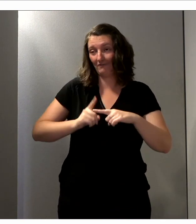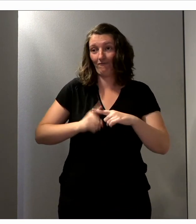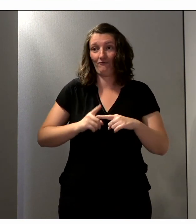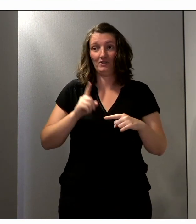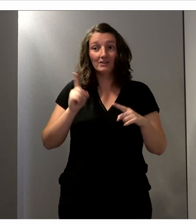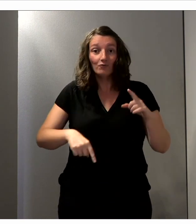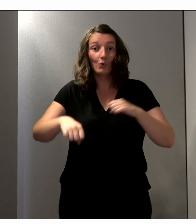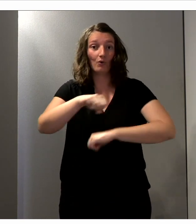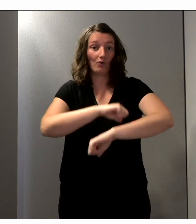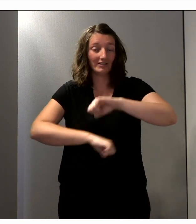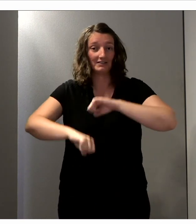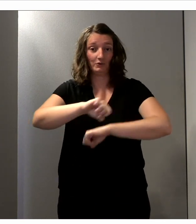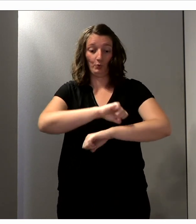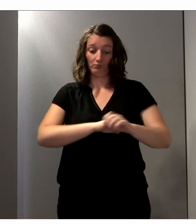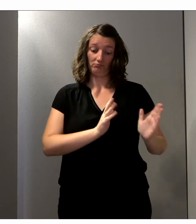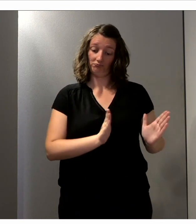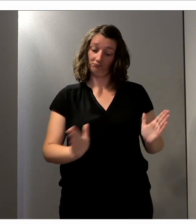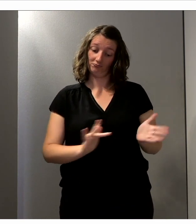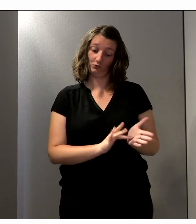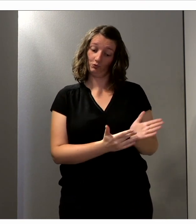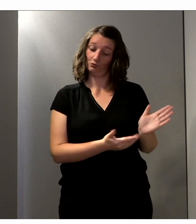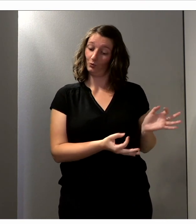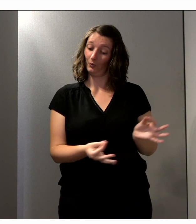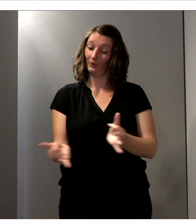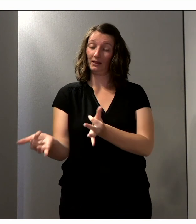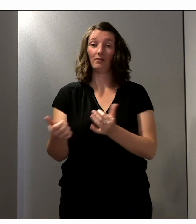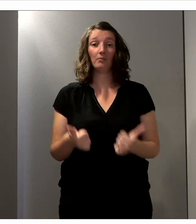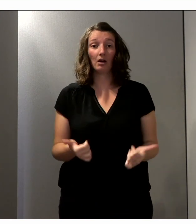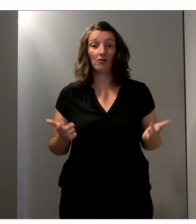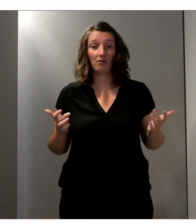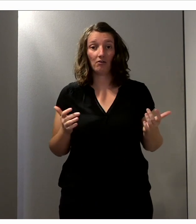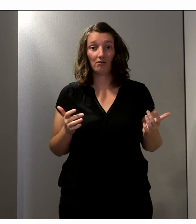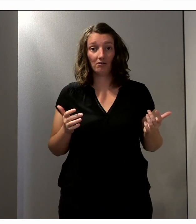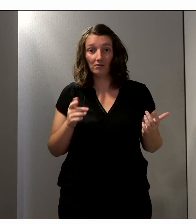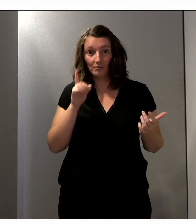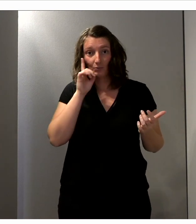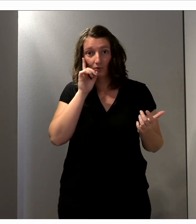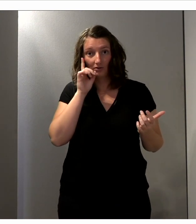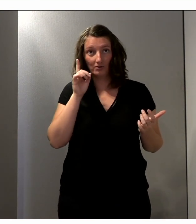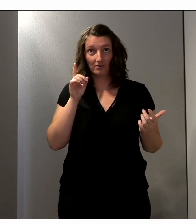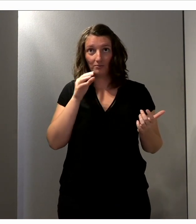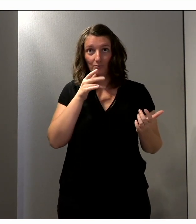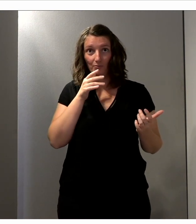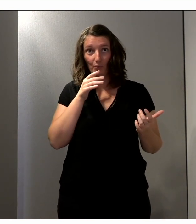Il faut s'organiser pour que tout aille bien, puisque rien ne peut